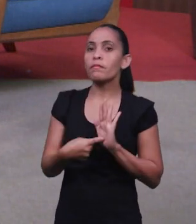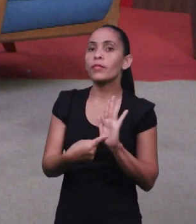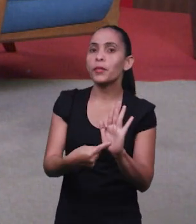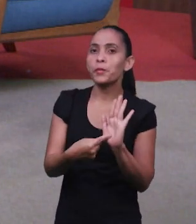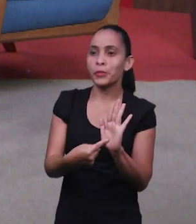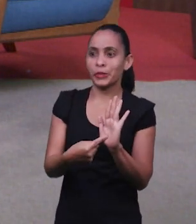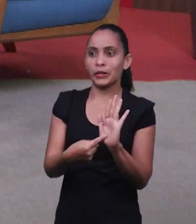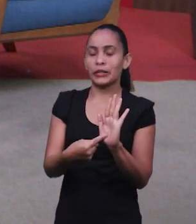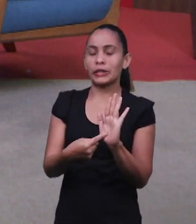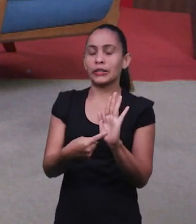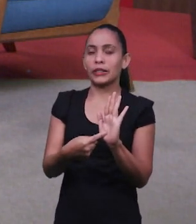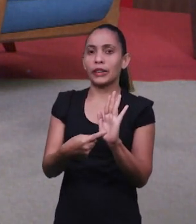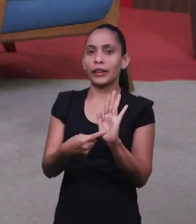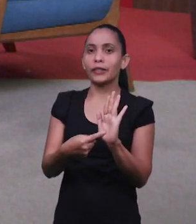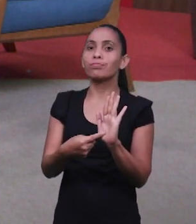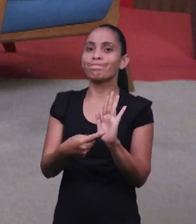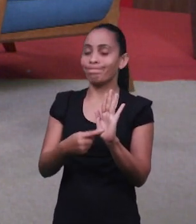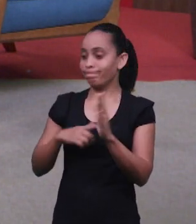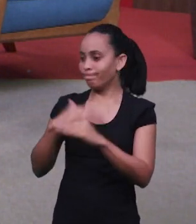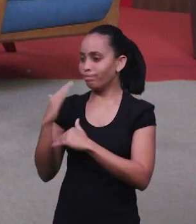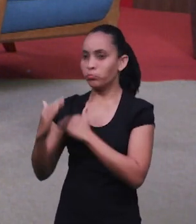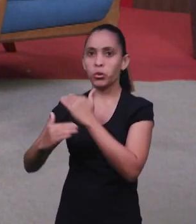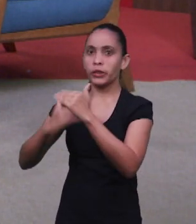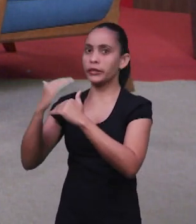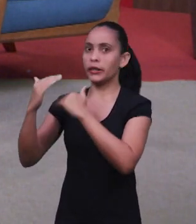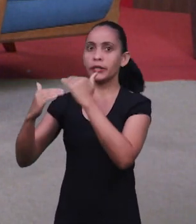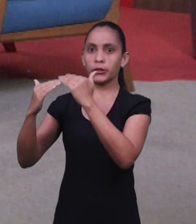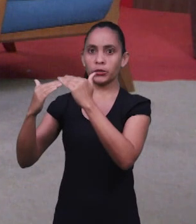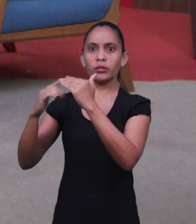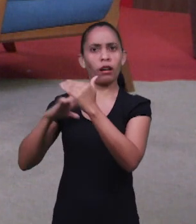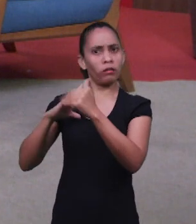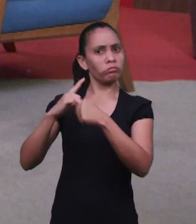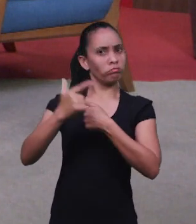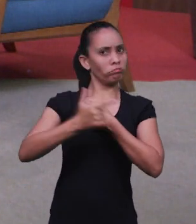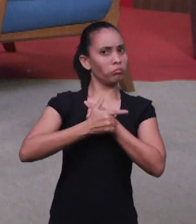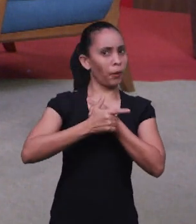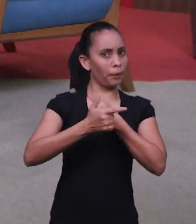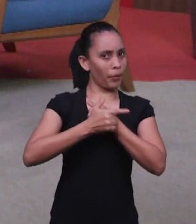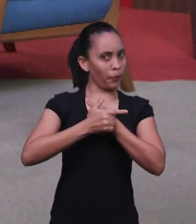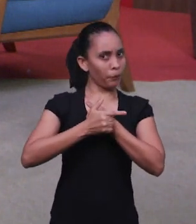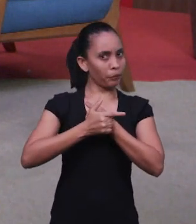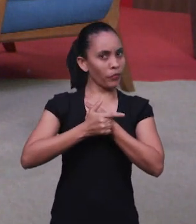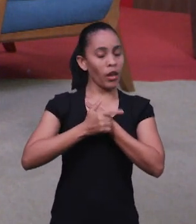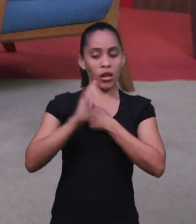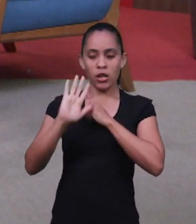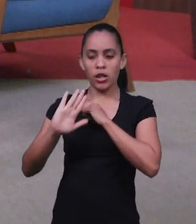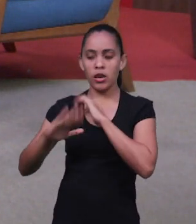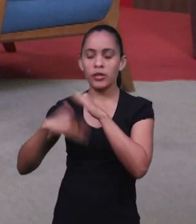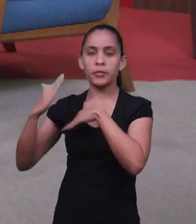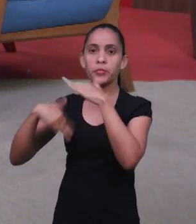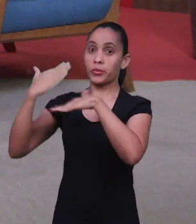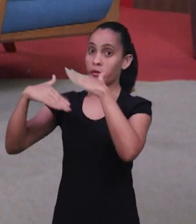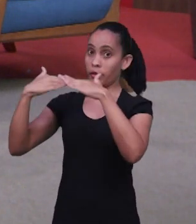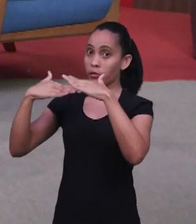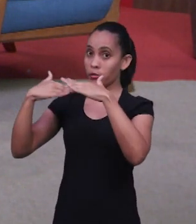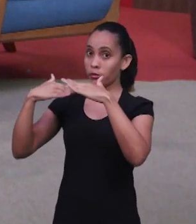dit, c'est une marche. C'est une marche. Et cette marche,